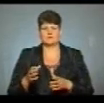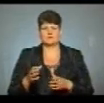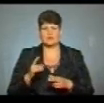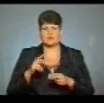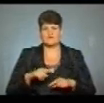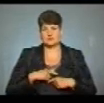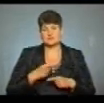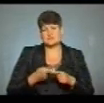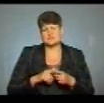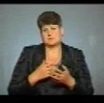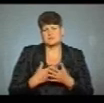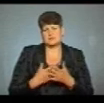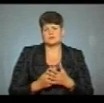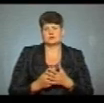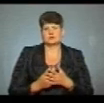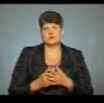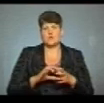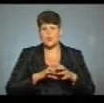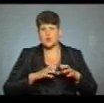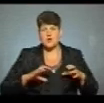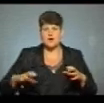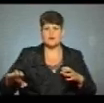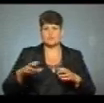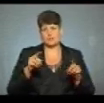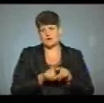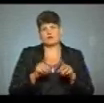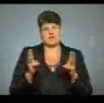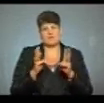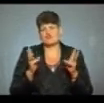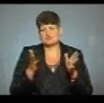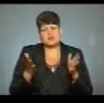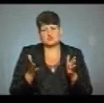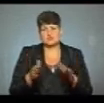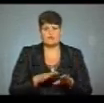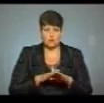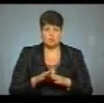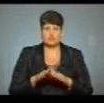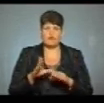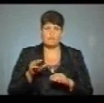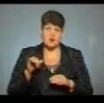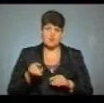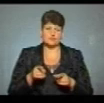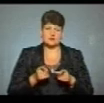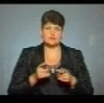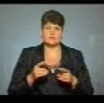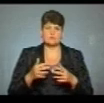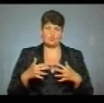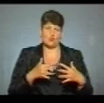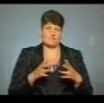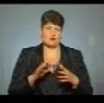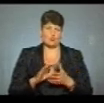така умовна, виходить, рукавна лінія, як на пожежі. Пожежні виконують таку вправу тільки в бойових